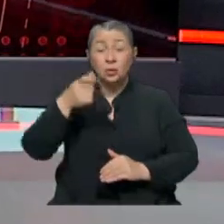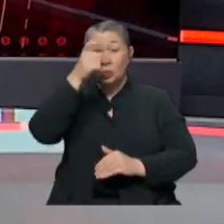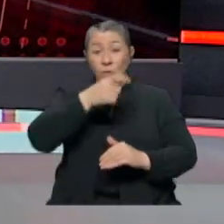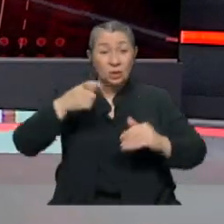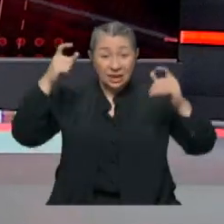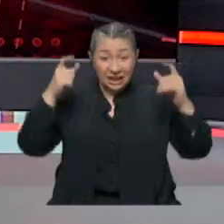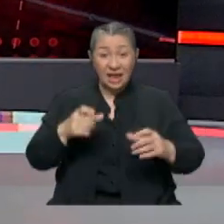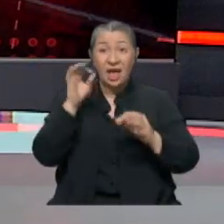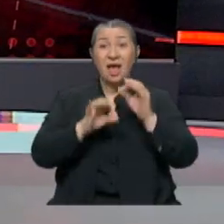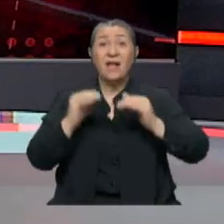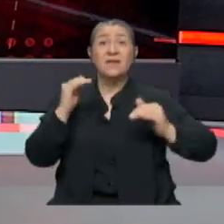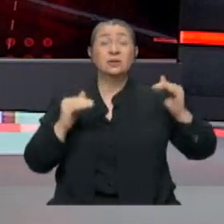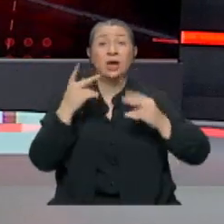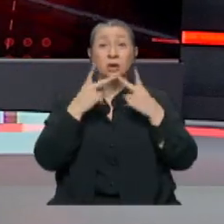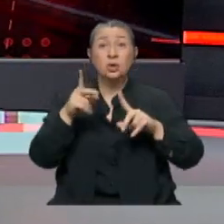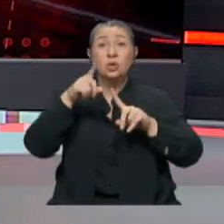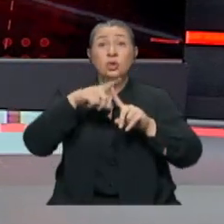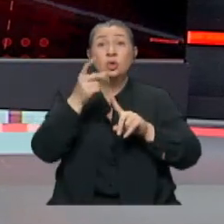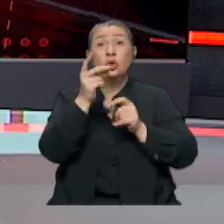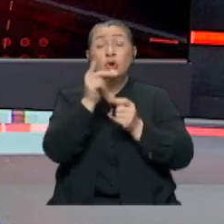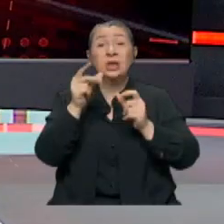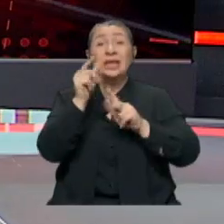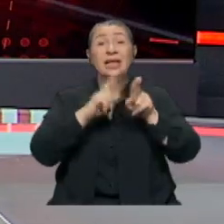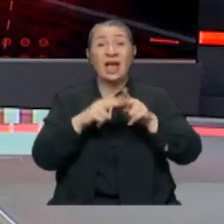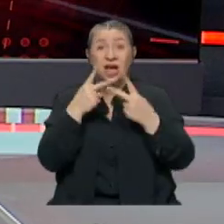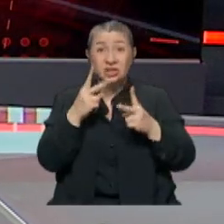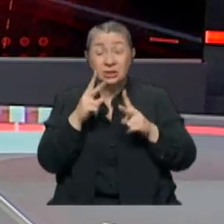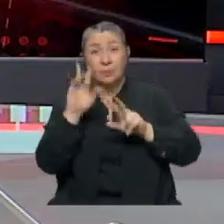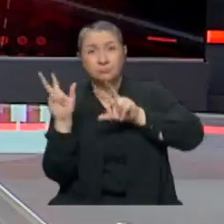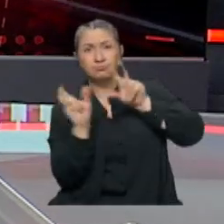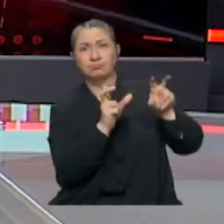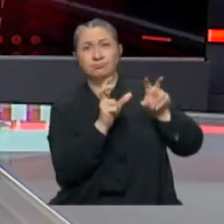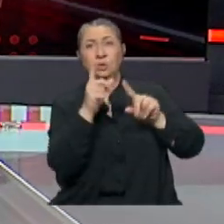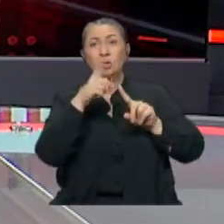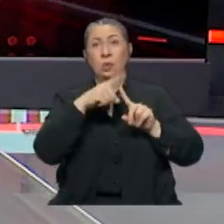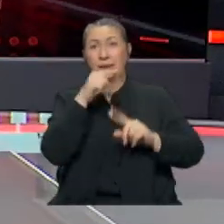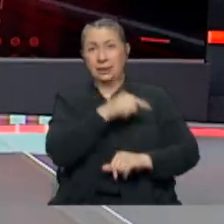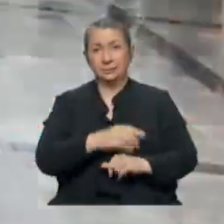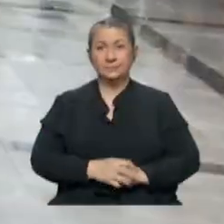ülkenin enflasyonu açıklanacak. TÜİK açıklayacak. Gözler TÜİK'te.